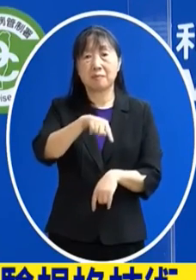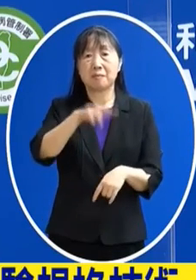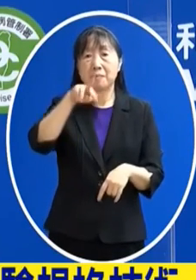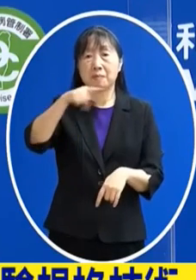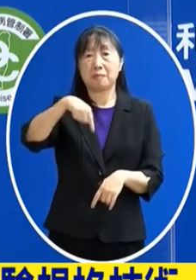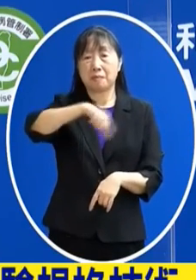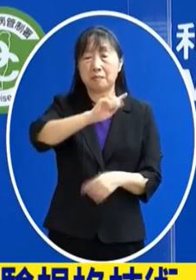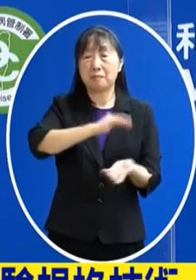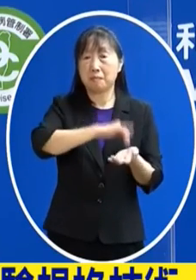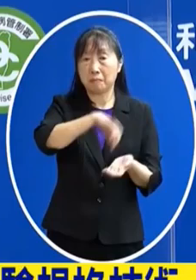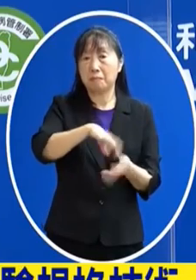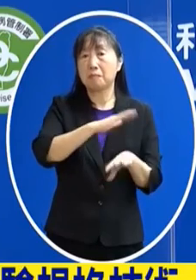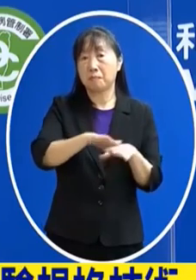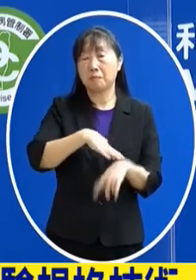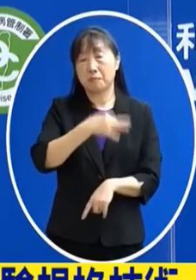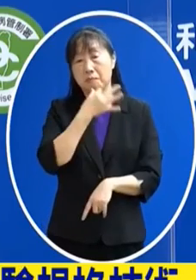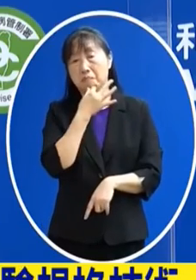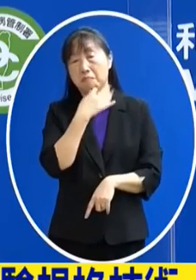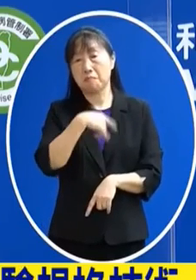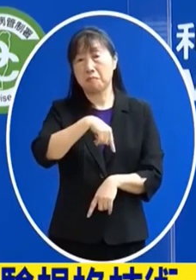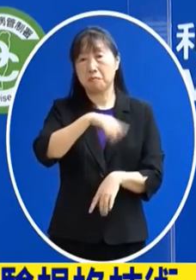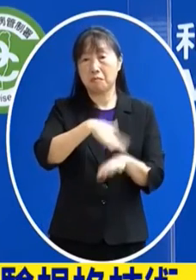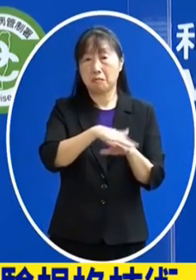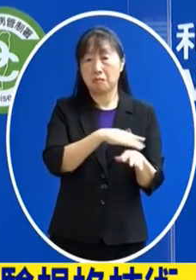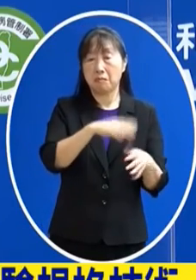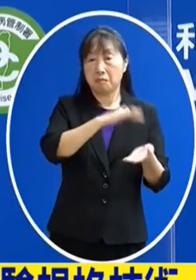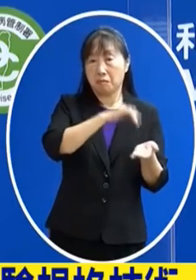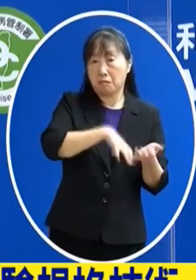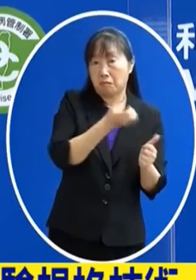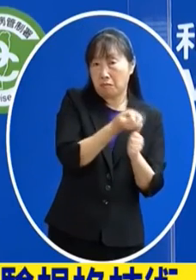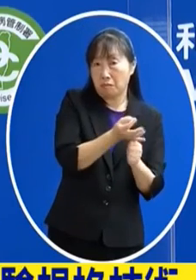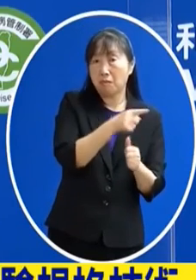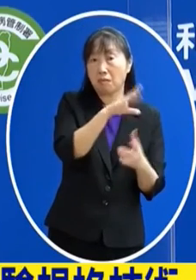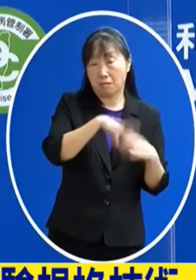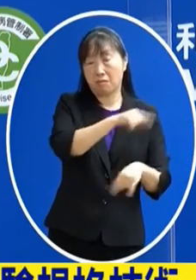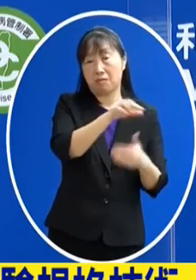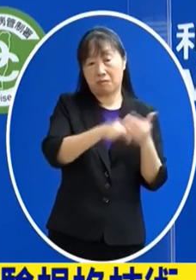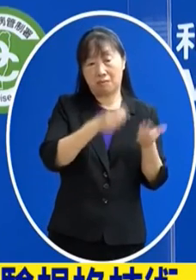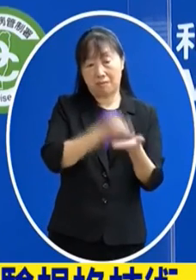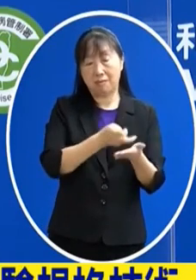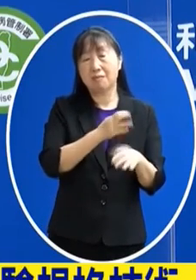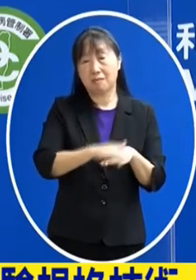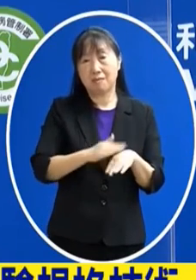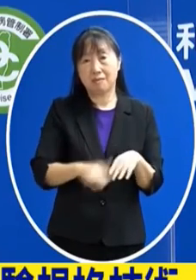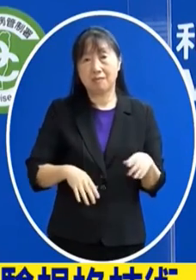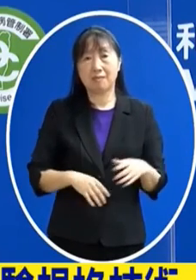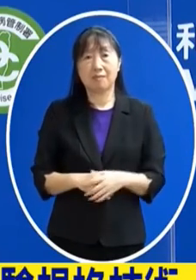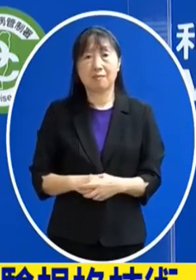个院内感染，所以到医院里面还是会比较严格一点。